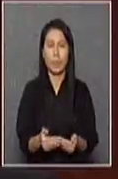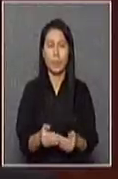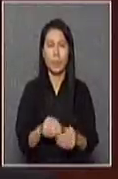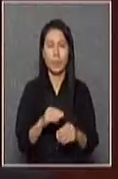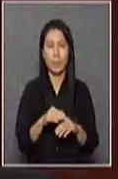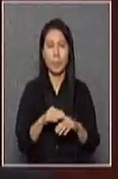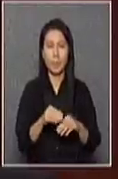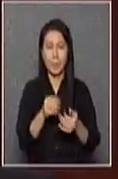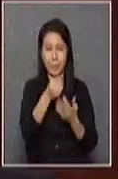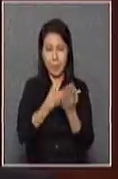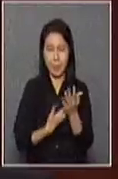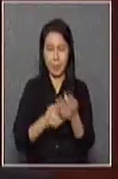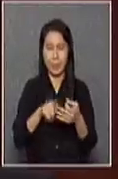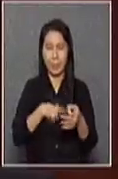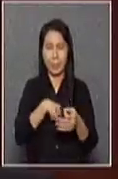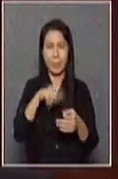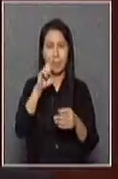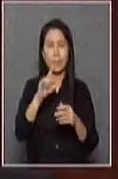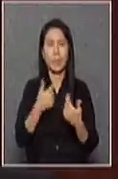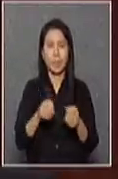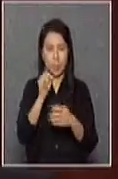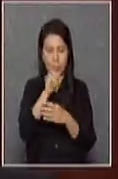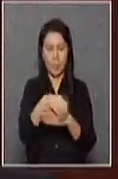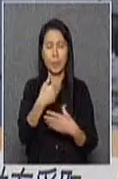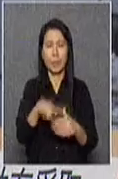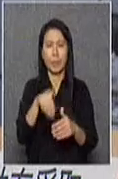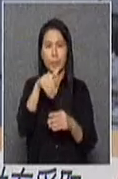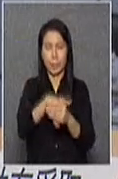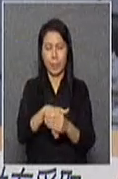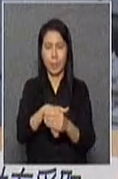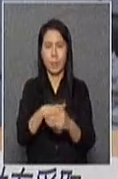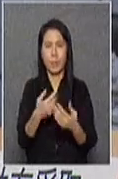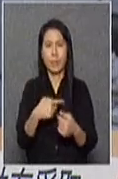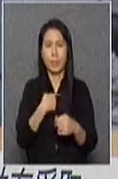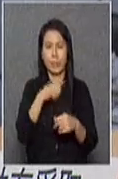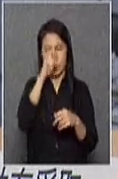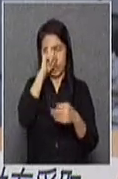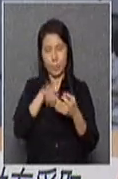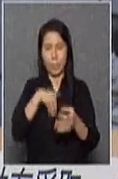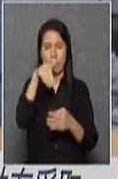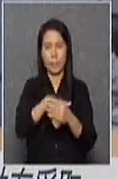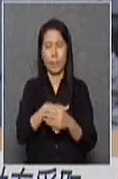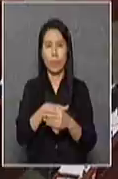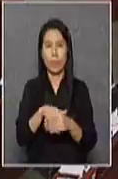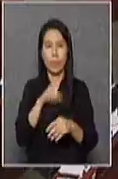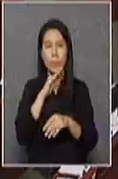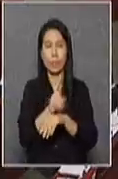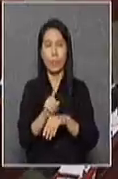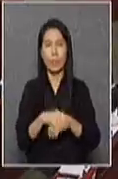是梁國雄議員動議的修正案予以通過，現在付諸表決。梁國雄議員要求記名表決，表決鐘響一分